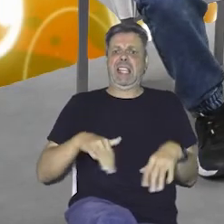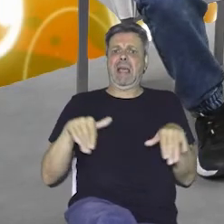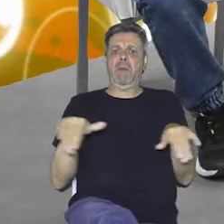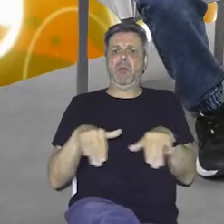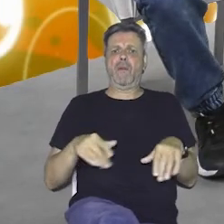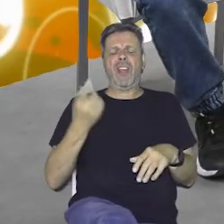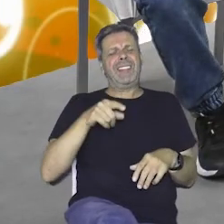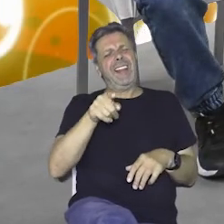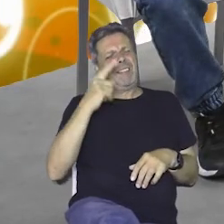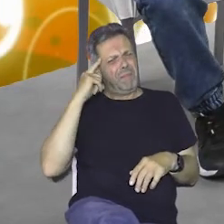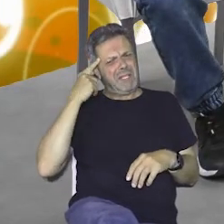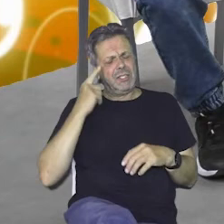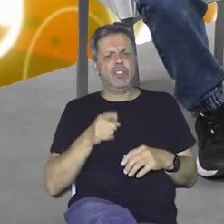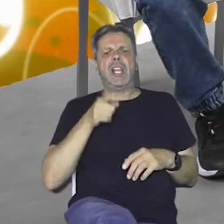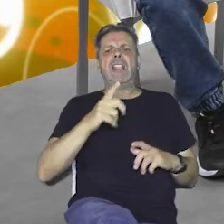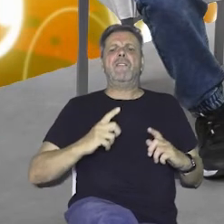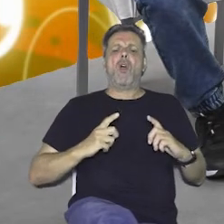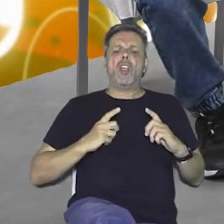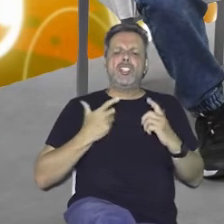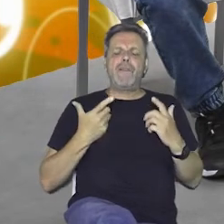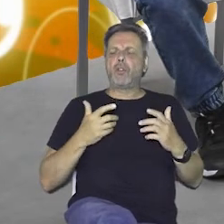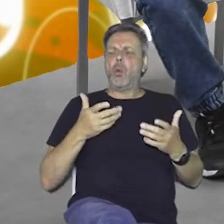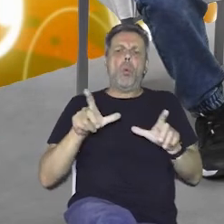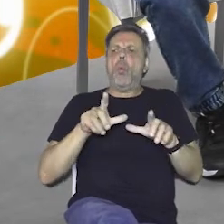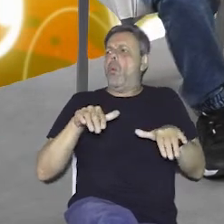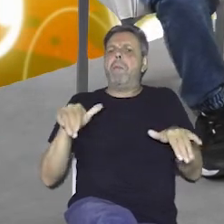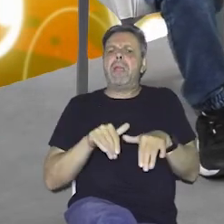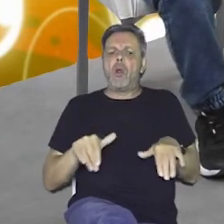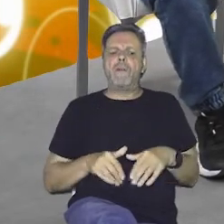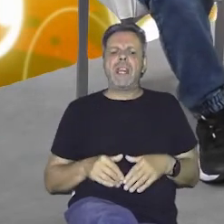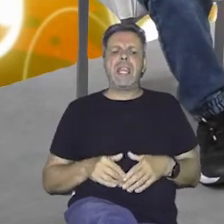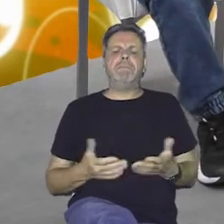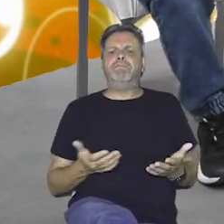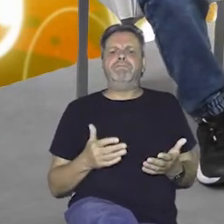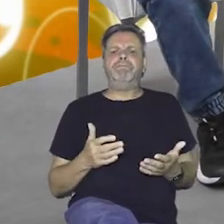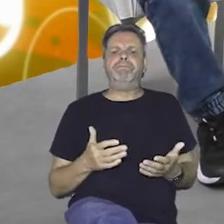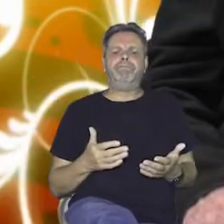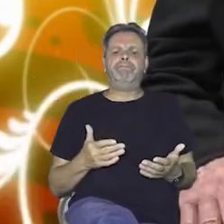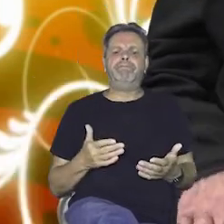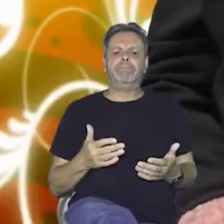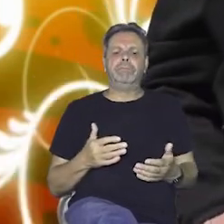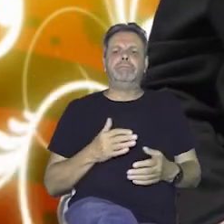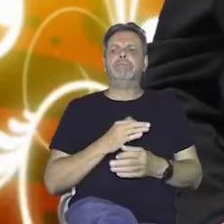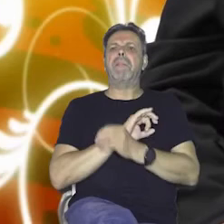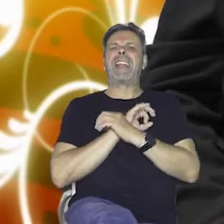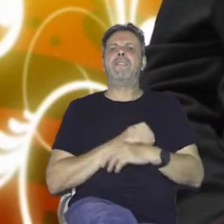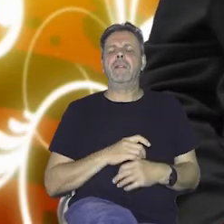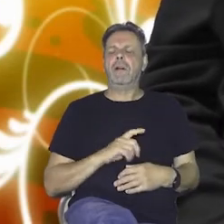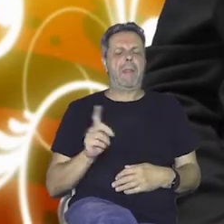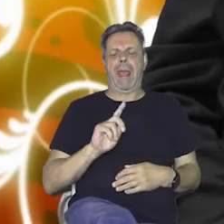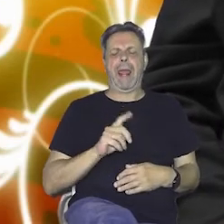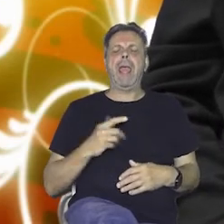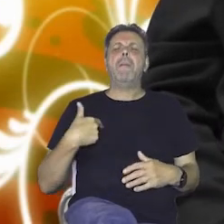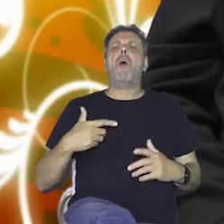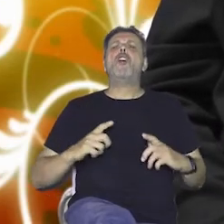li ti misliš da je tvoj život s mirovinom? Ma da, moj život tek počeo. I voljela